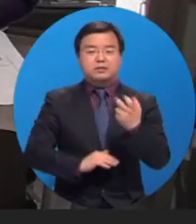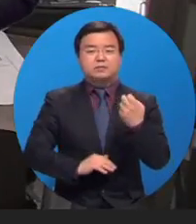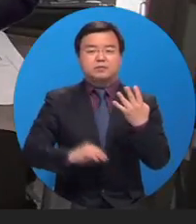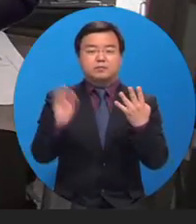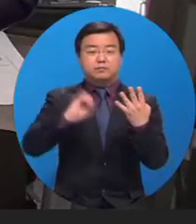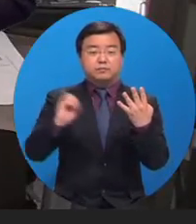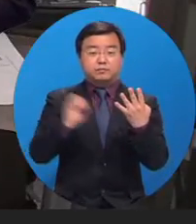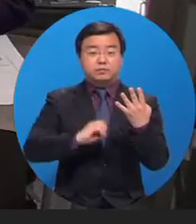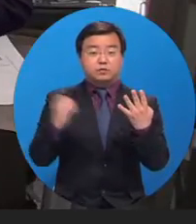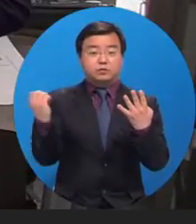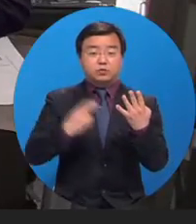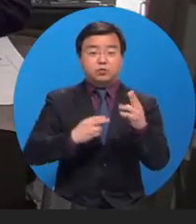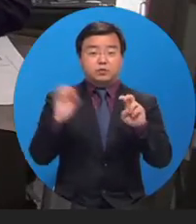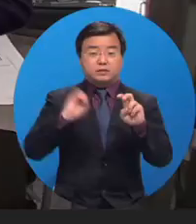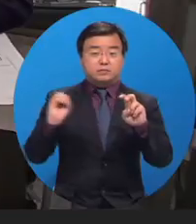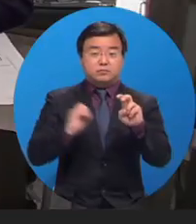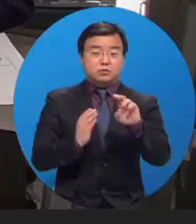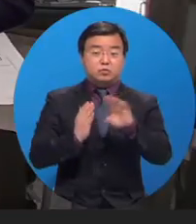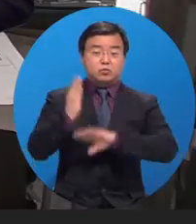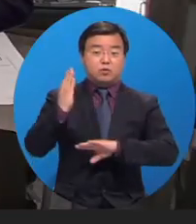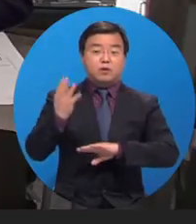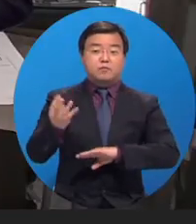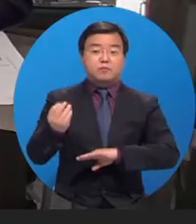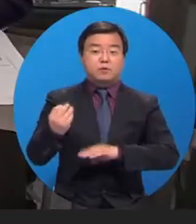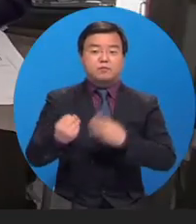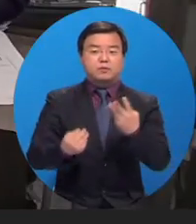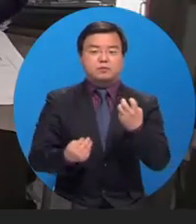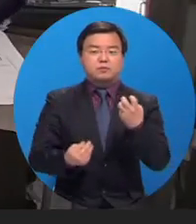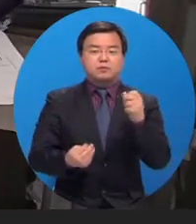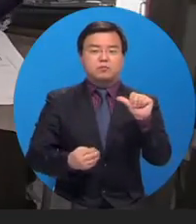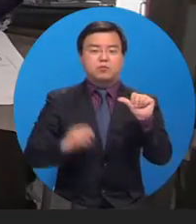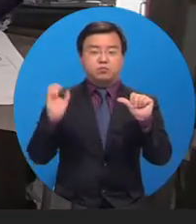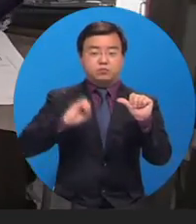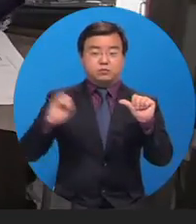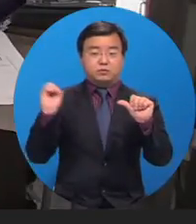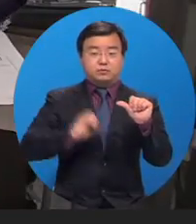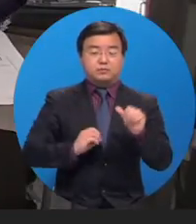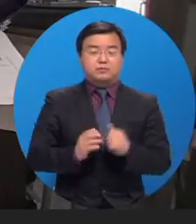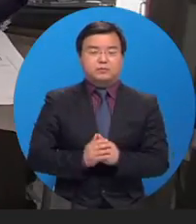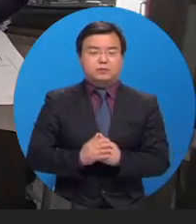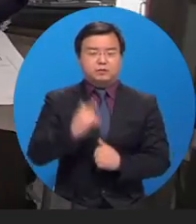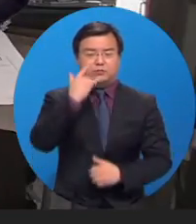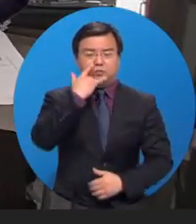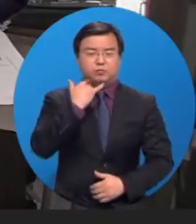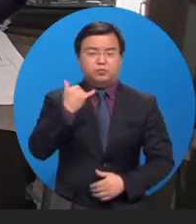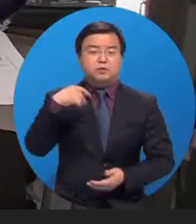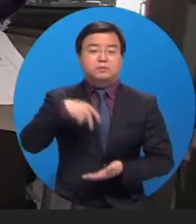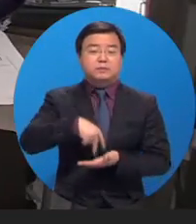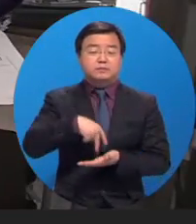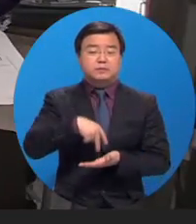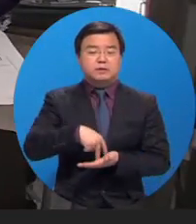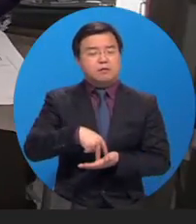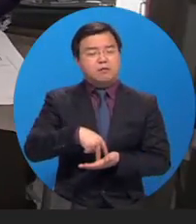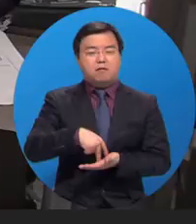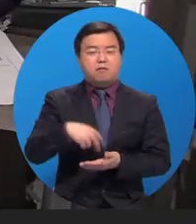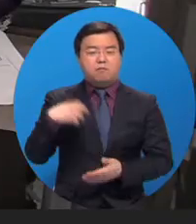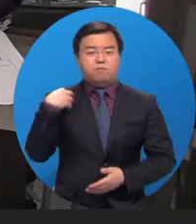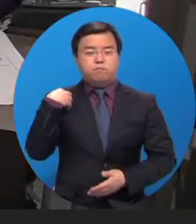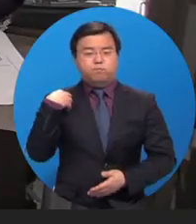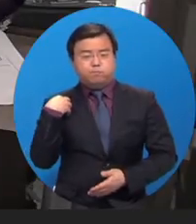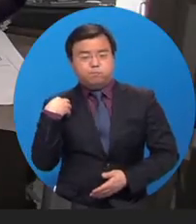초과하는 비중도 35% 나 됐습니다 학부모 입장에선 허리가 휘청 어릴 만도